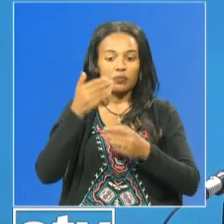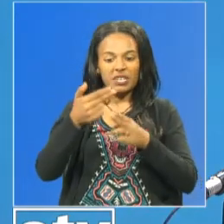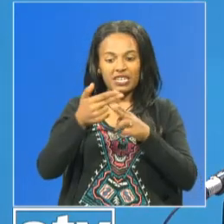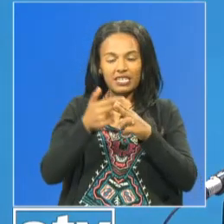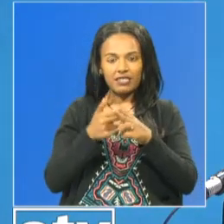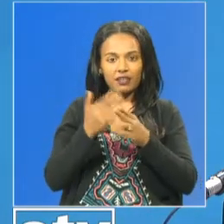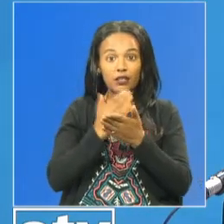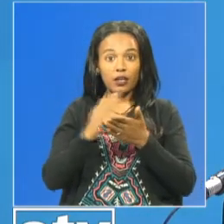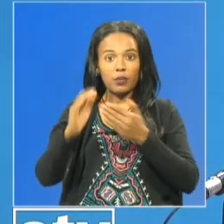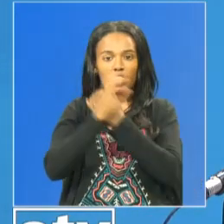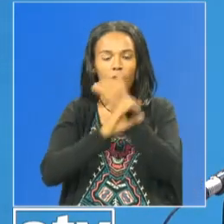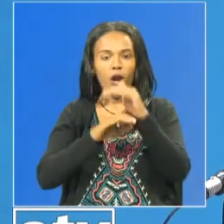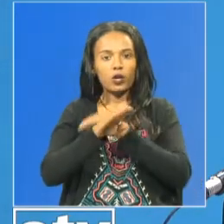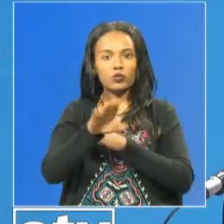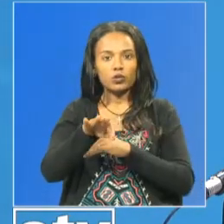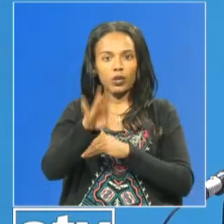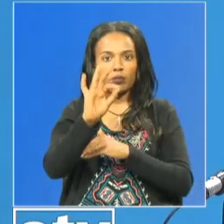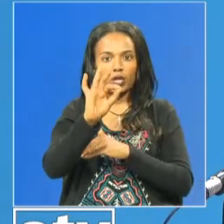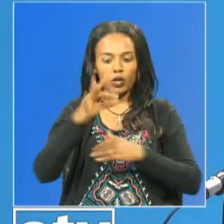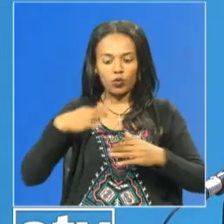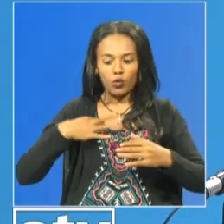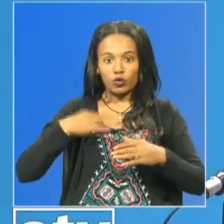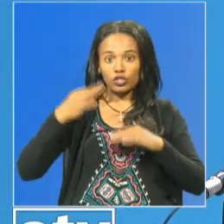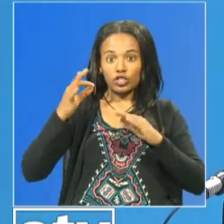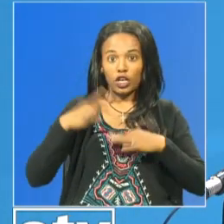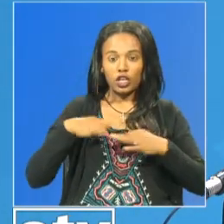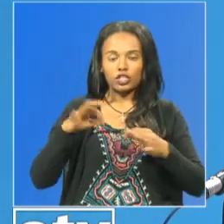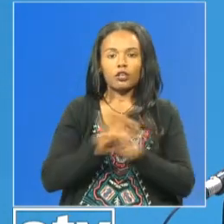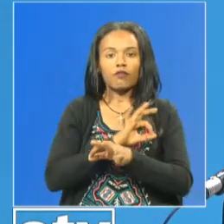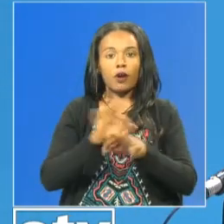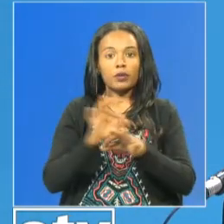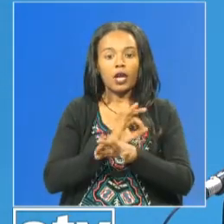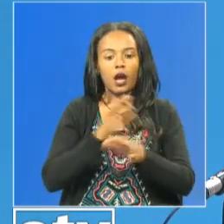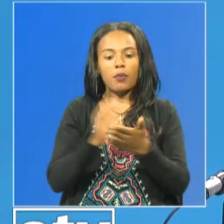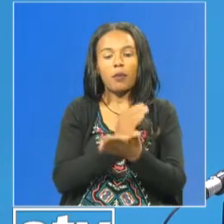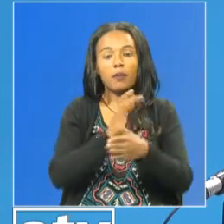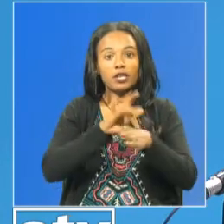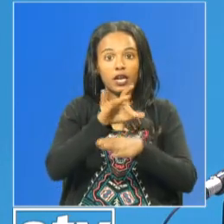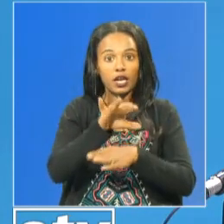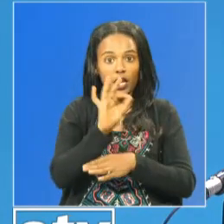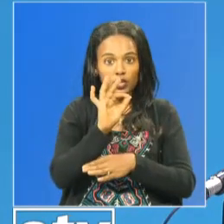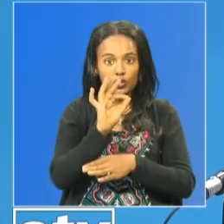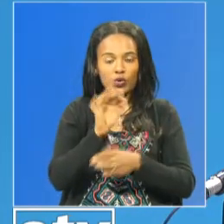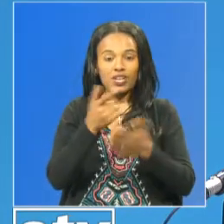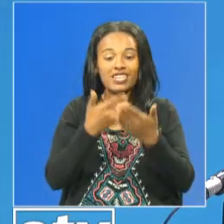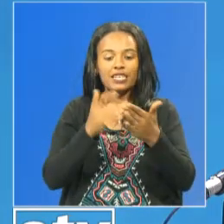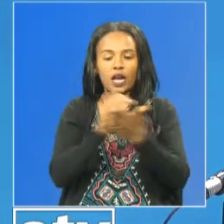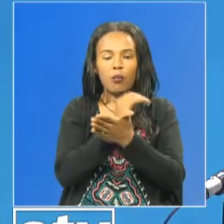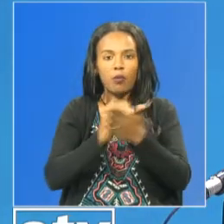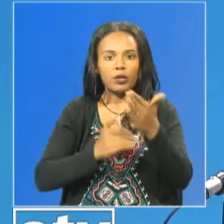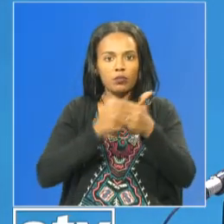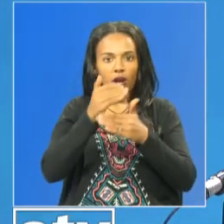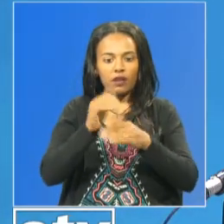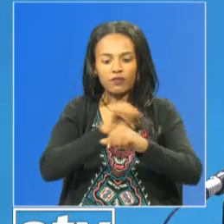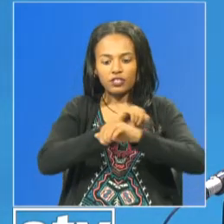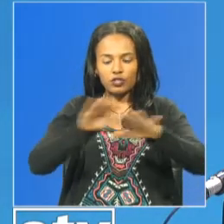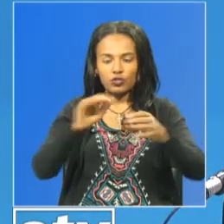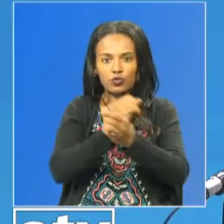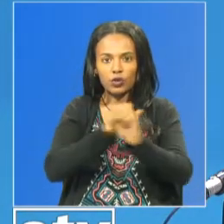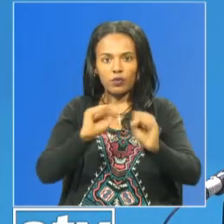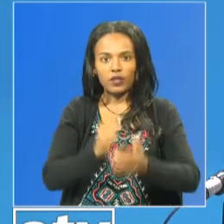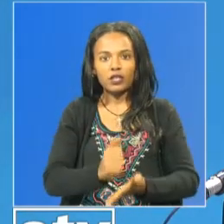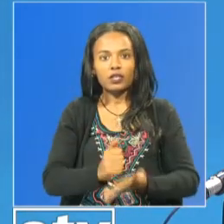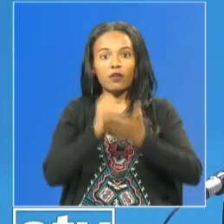እጥረትን ለመቅረፍ በሀገር ውስጥ የሚገኙ ጨርቃጨርቅ ፋብሪካዎች ጭንብል በማምረት ላይ ናቸው። ጭንብሎቹን ከማምረት ባለፈም ስርጭቱን ለመግታት